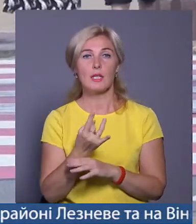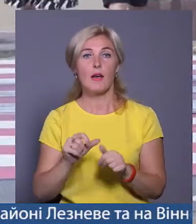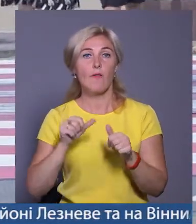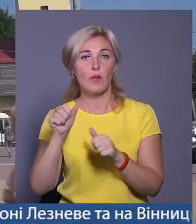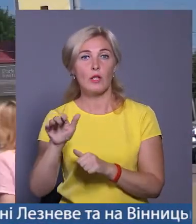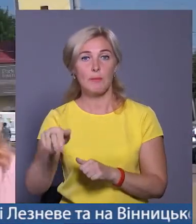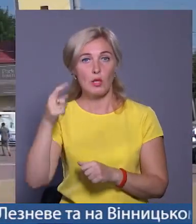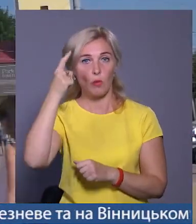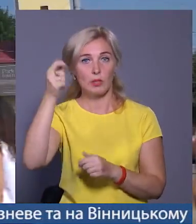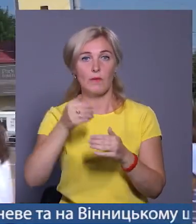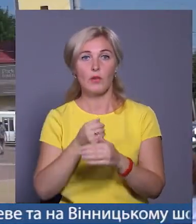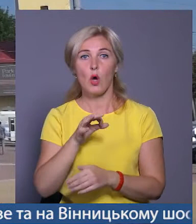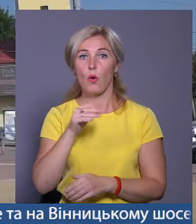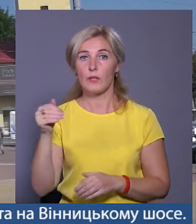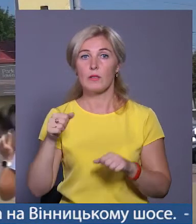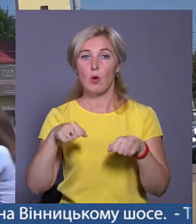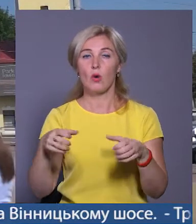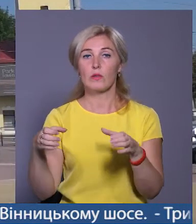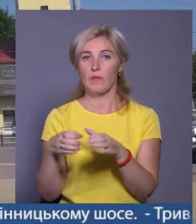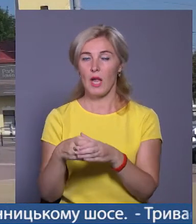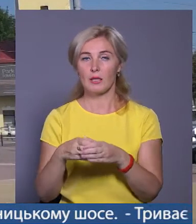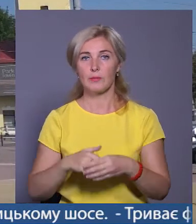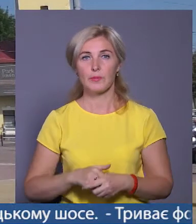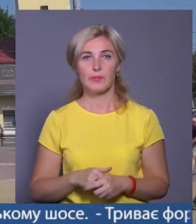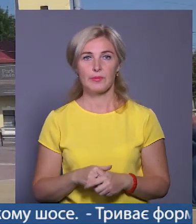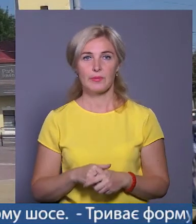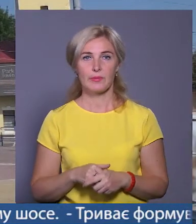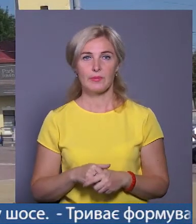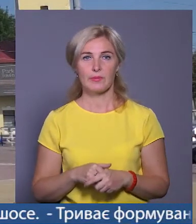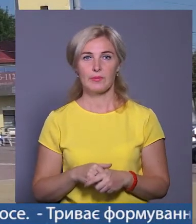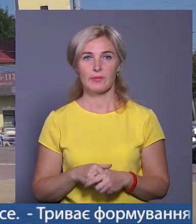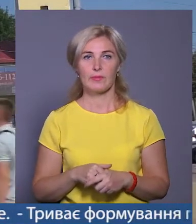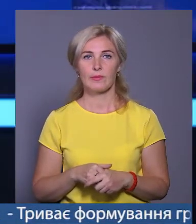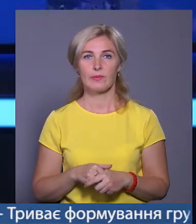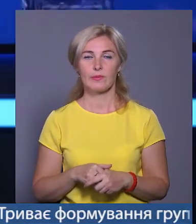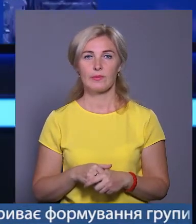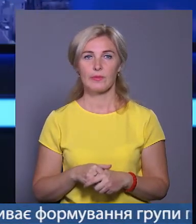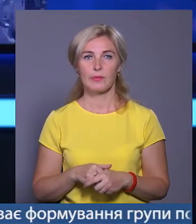після оповіщення від офіційних органів влади. Аліна Косарева, Юрій Старушкін. Новини міста.